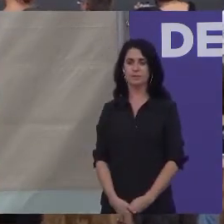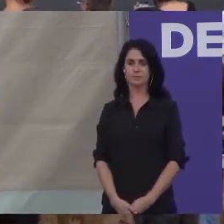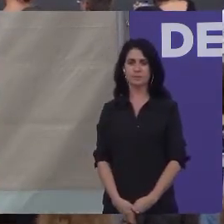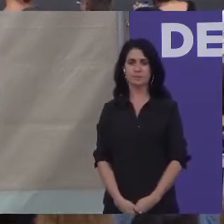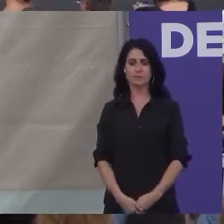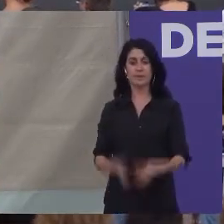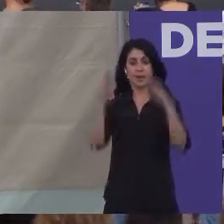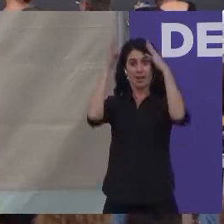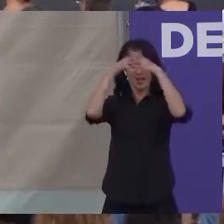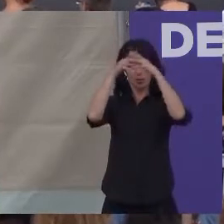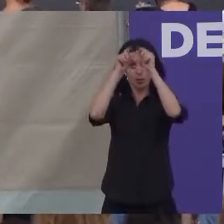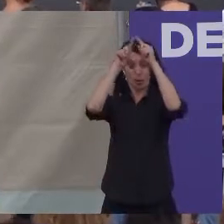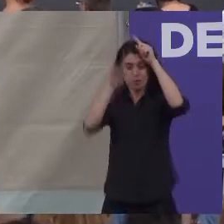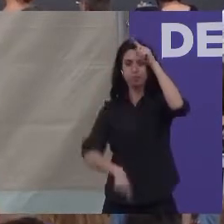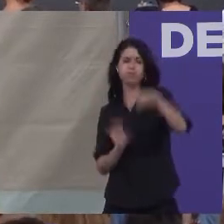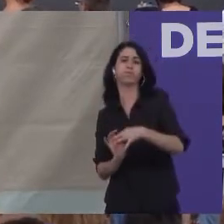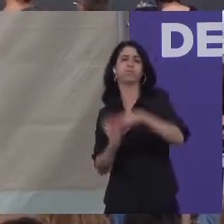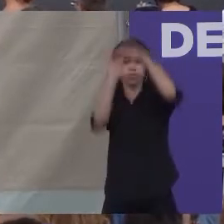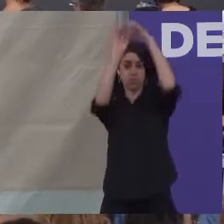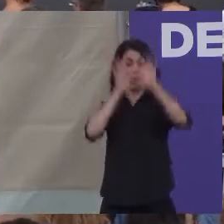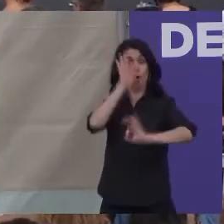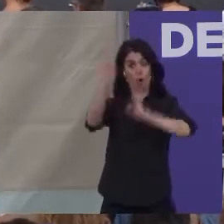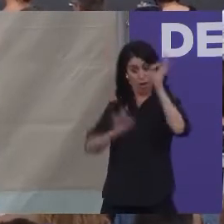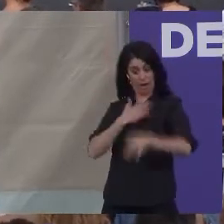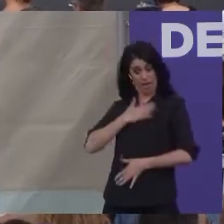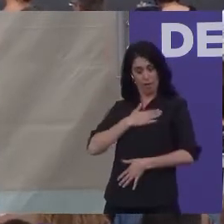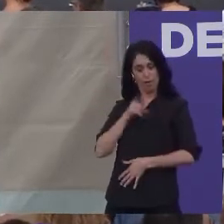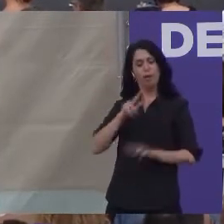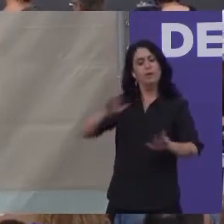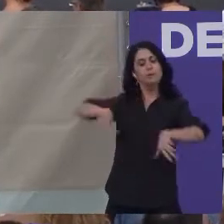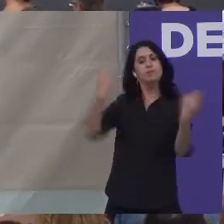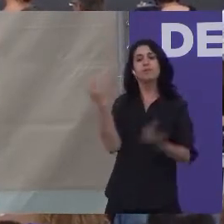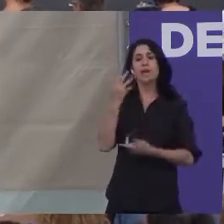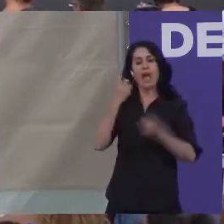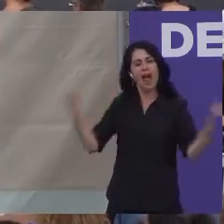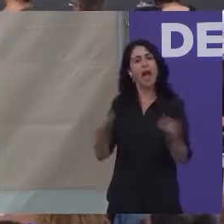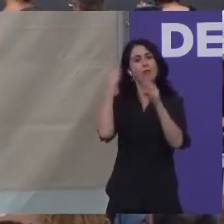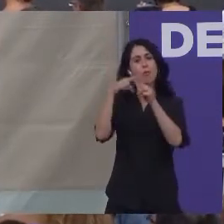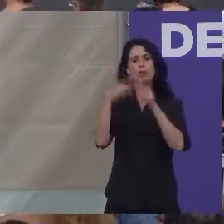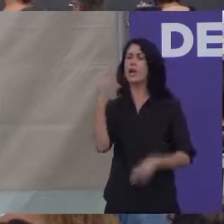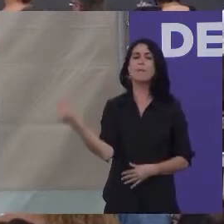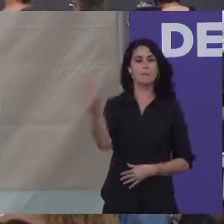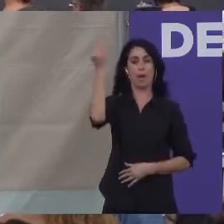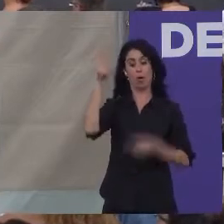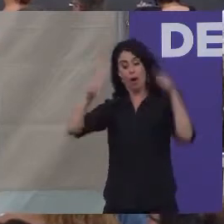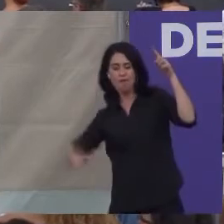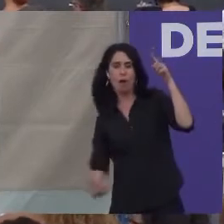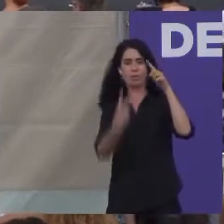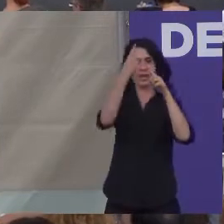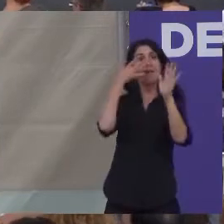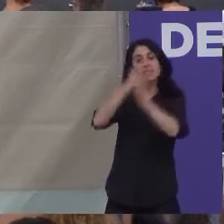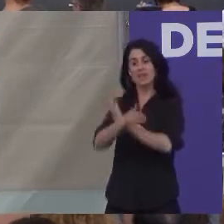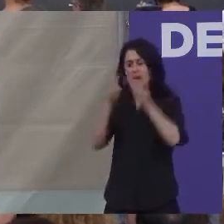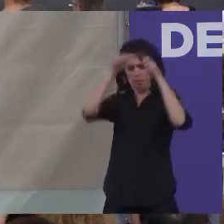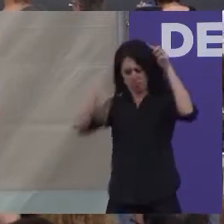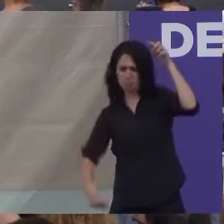Esta vertebració intel·ligent de l'organització ens permetrà desenvolupar una millor acció política tant cap avall, en un sentit municipalista, com